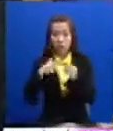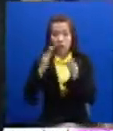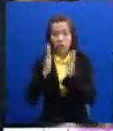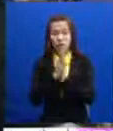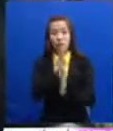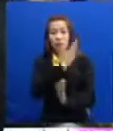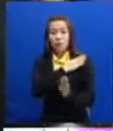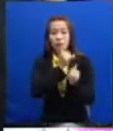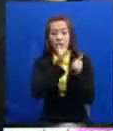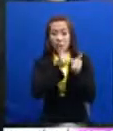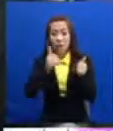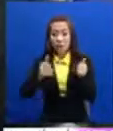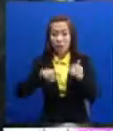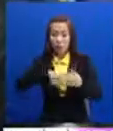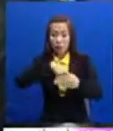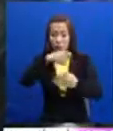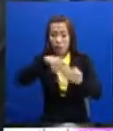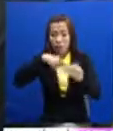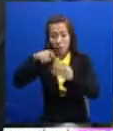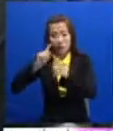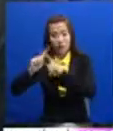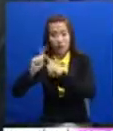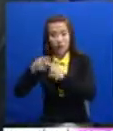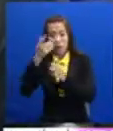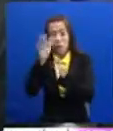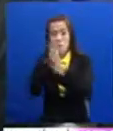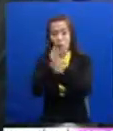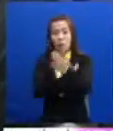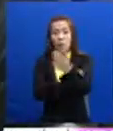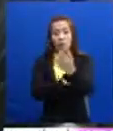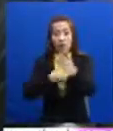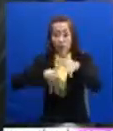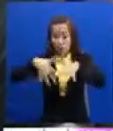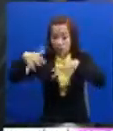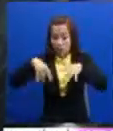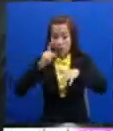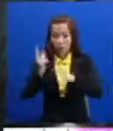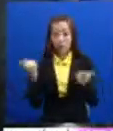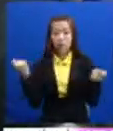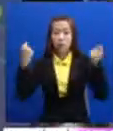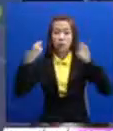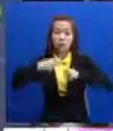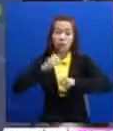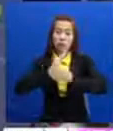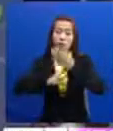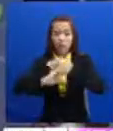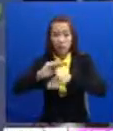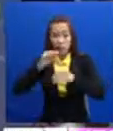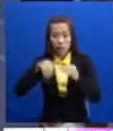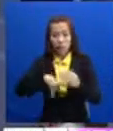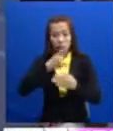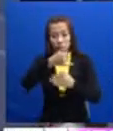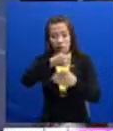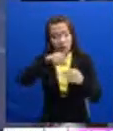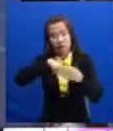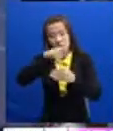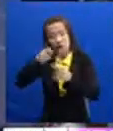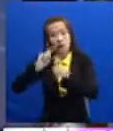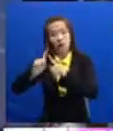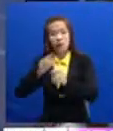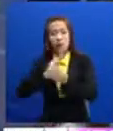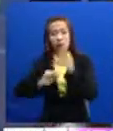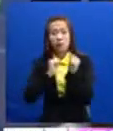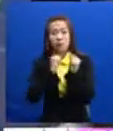ตามวัดต่างๆออกมาบิณฑบาตสายกว่าปกติส่วนประชาชนต้องสวมเสื้อกันหนาวถุงมือถุงเท้าใส่บาตรป้องกันอากาศหนาวเย็น